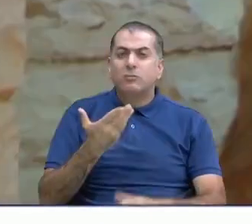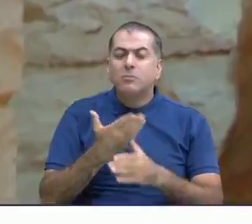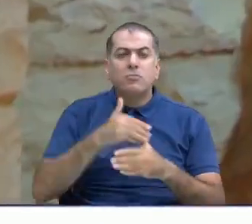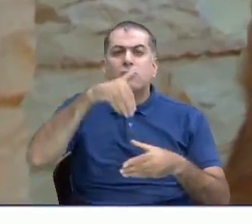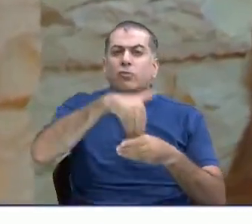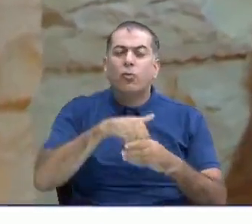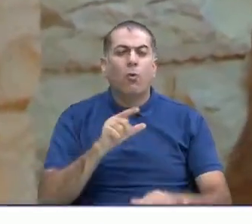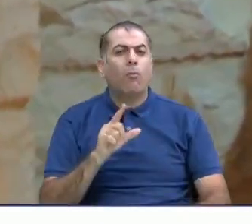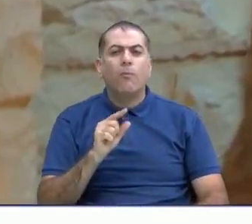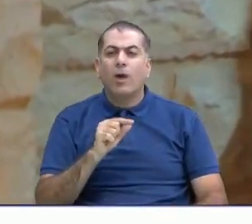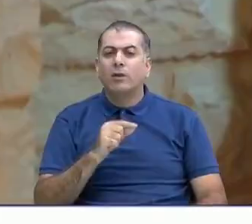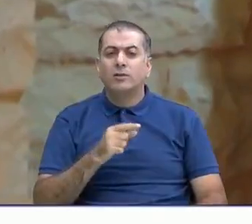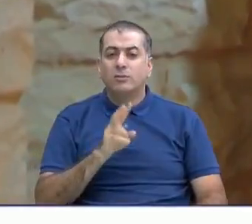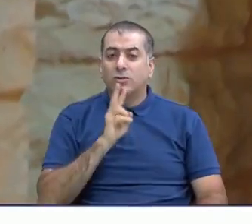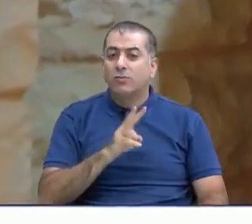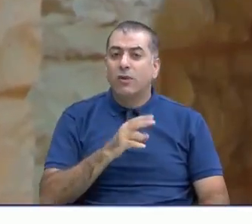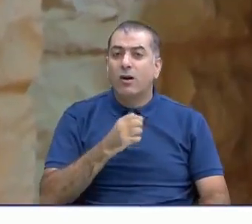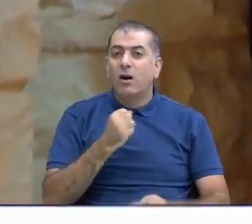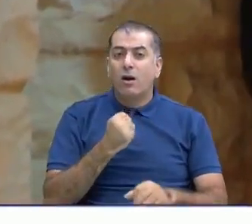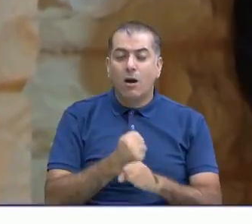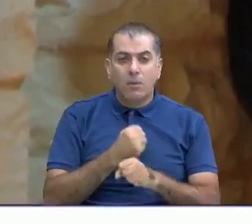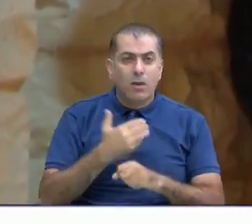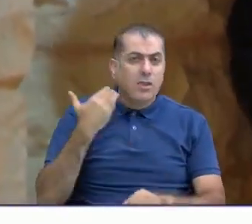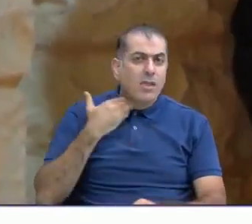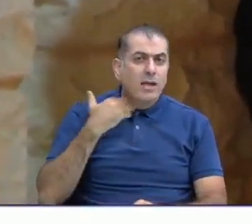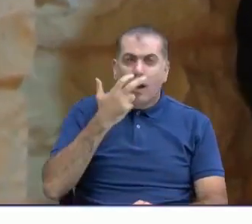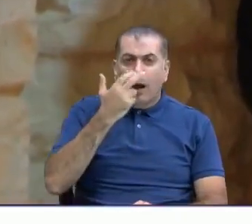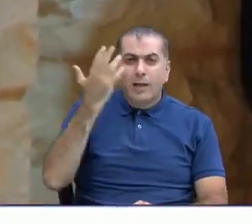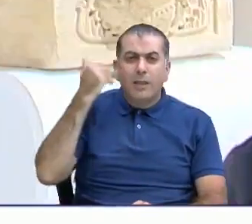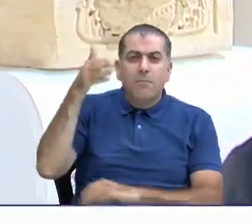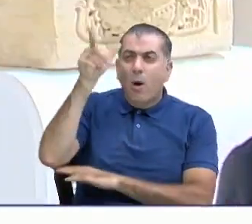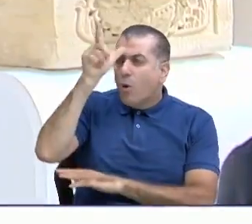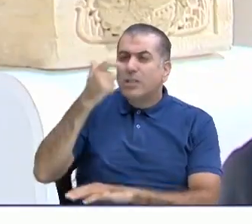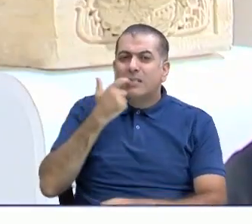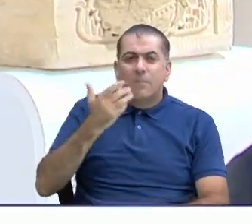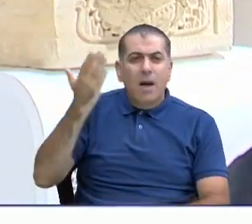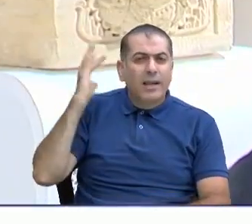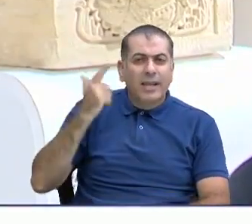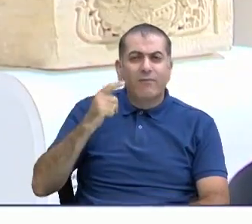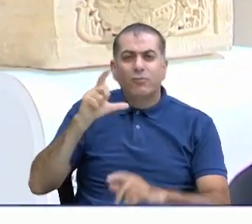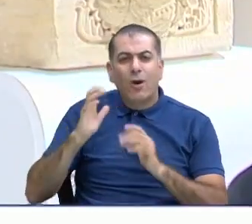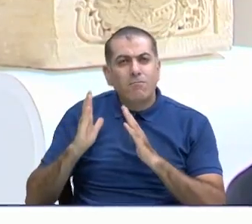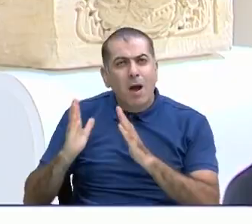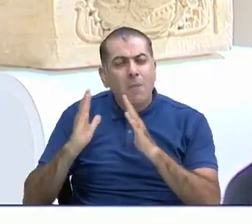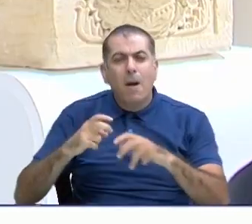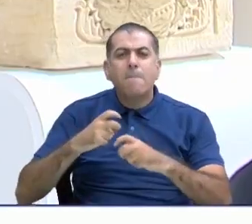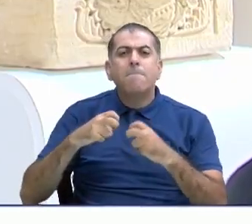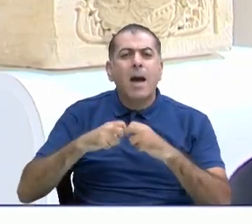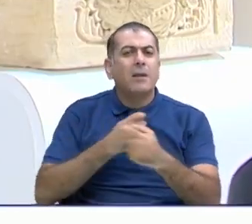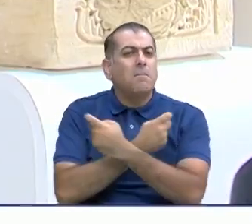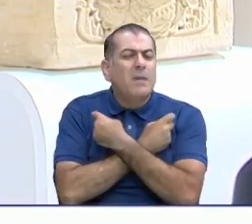في جنباته مراحل تاريخيه مهمه مرت بها الاردن ومرت بها هذه المحافظه